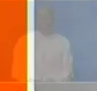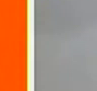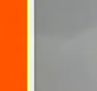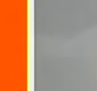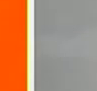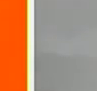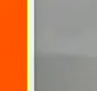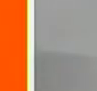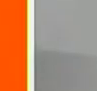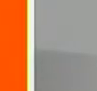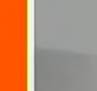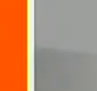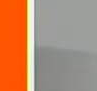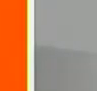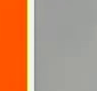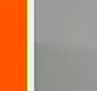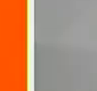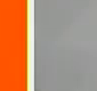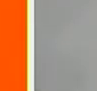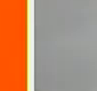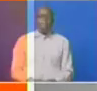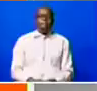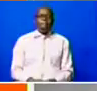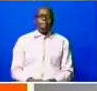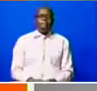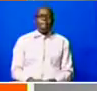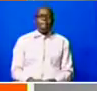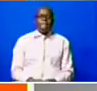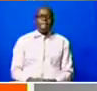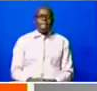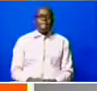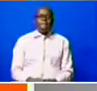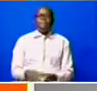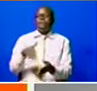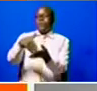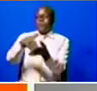Pia ni hali ya uvivu hii mtazamaji. Mfano kwenye sentensi, mambo ya